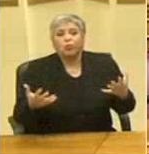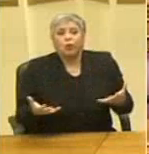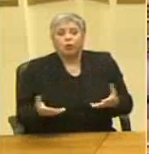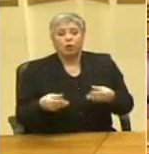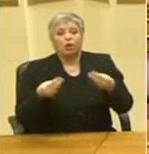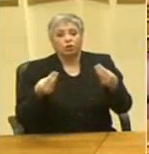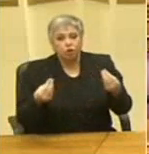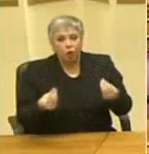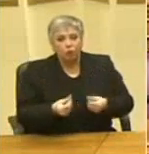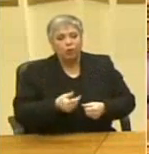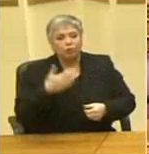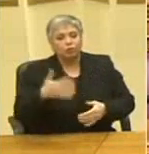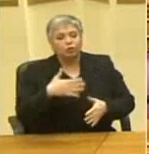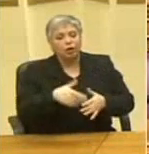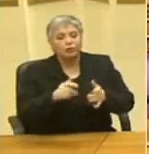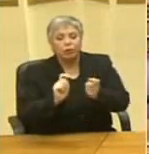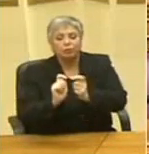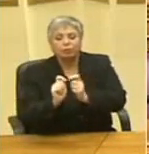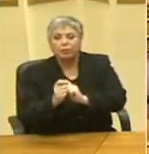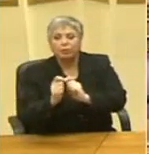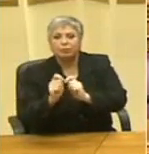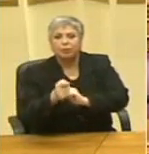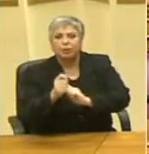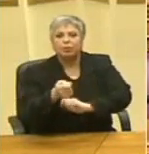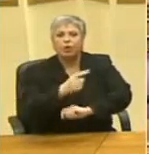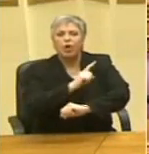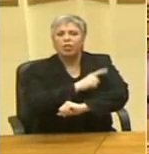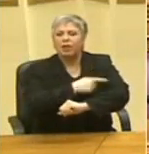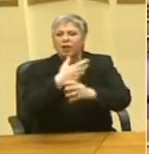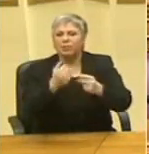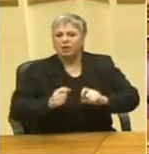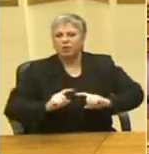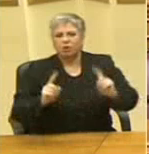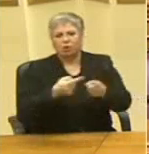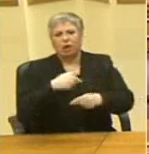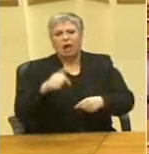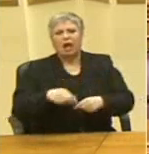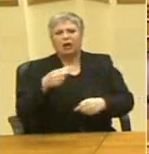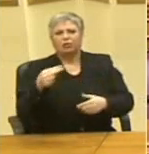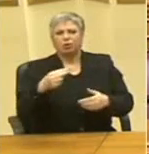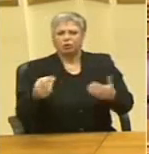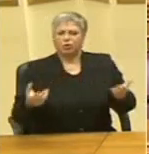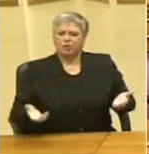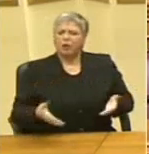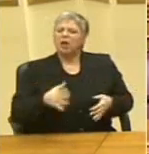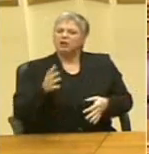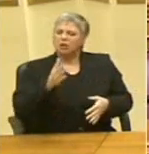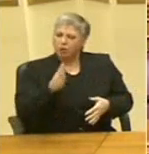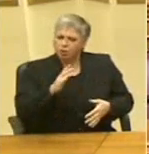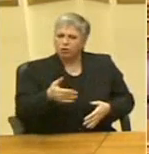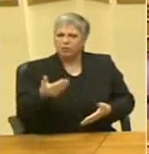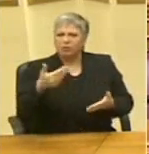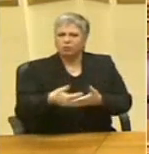αυτά θα μετατραπούν σε δύναμη προόδου για ολόκληρη την κοινωνία. Αυτό είναι το θέμα για μας. Και εκεί μέσα πέστε ό,τι θέλετε για τον Πολάκη, για τον όποιο